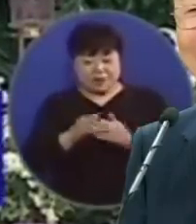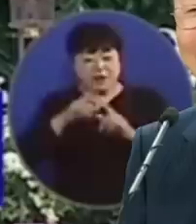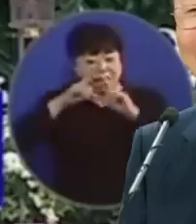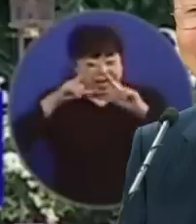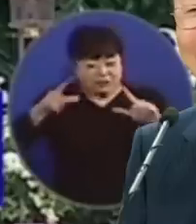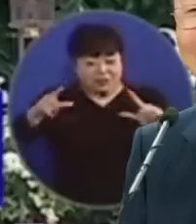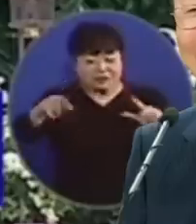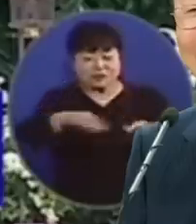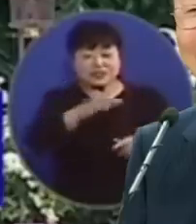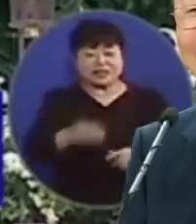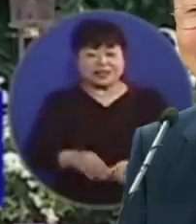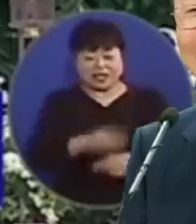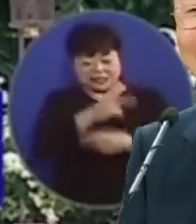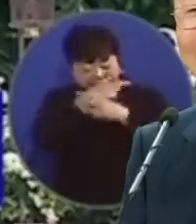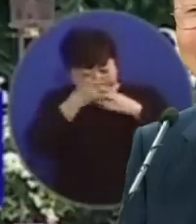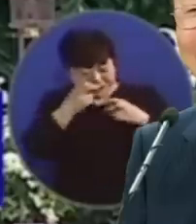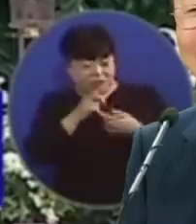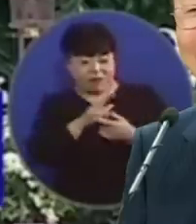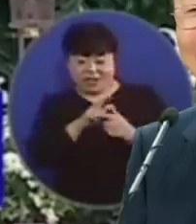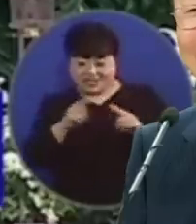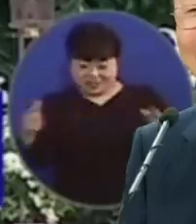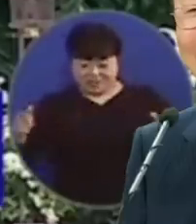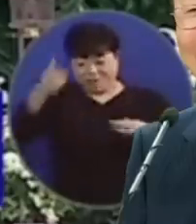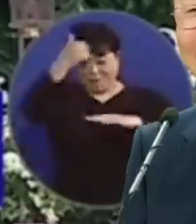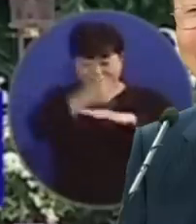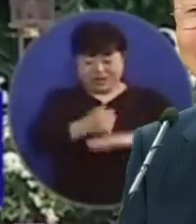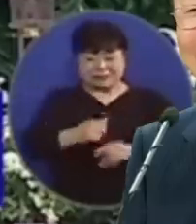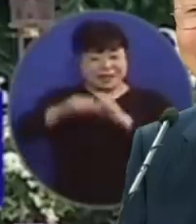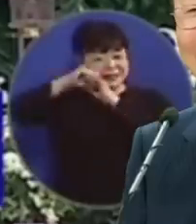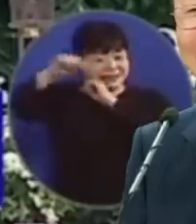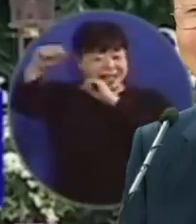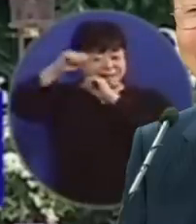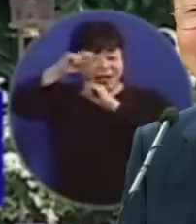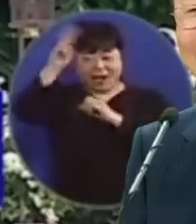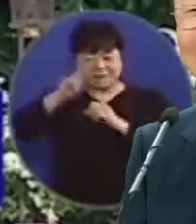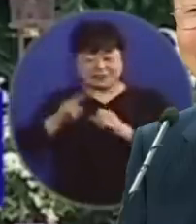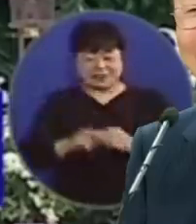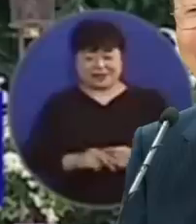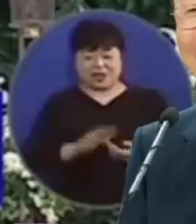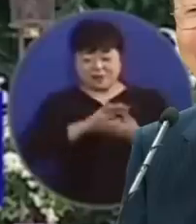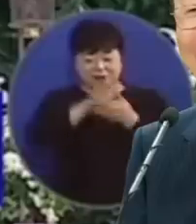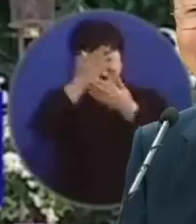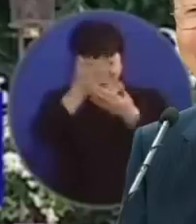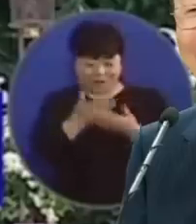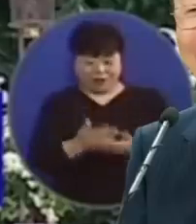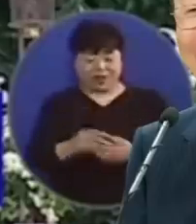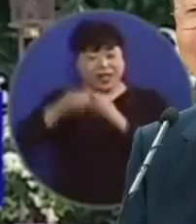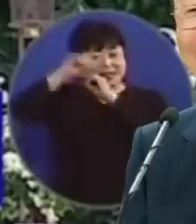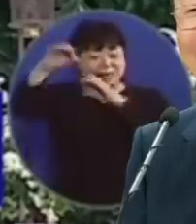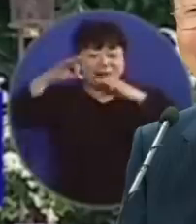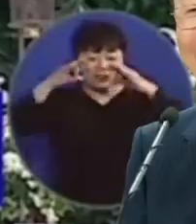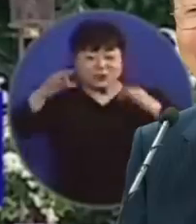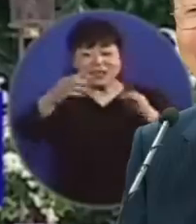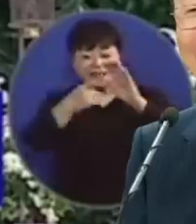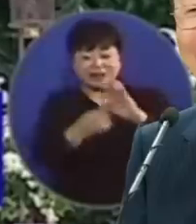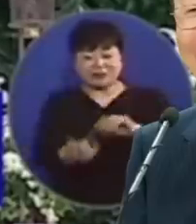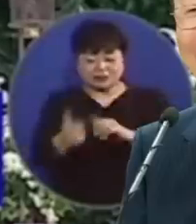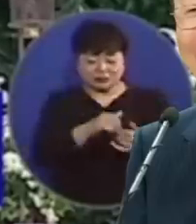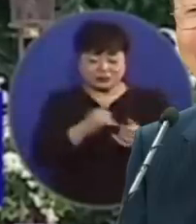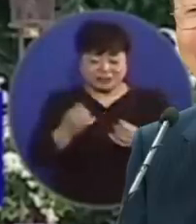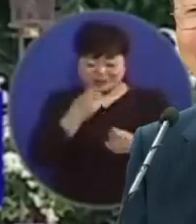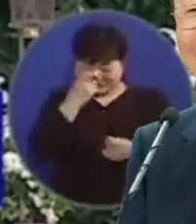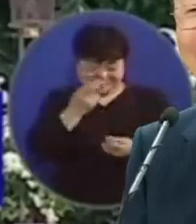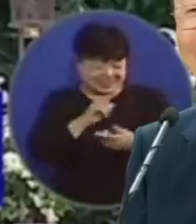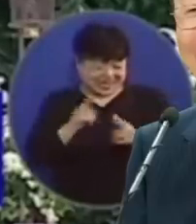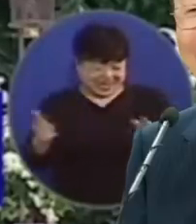말하노니 우리가 다 잠잘 것이 아니요 마지막 나팔에 순식간에 홀연히 다 변화되리니 나팔 소리가 남의 죽은 자들이